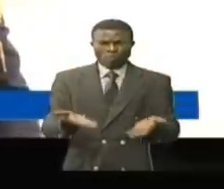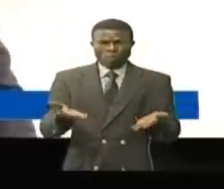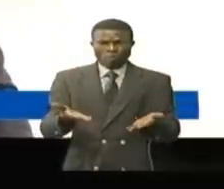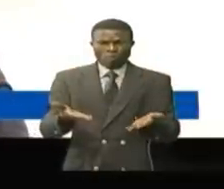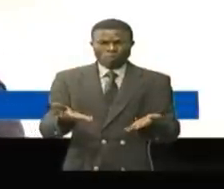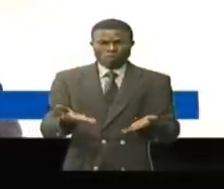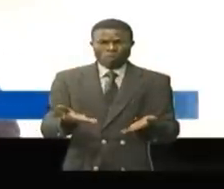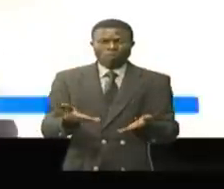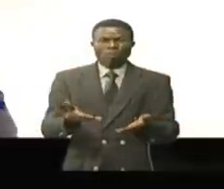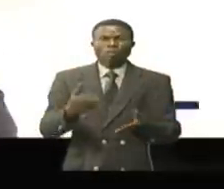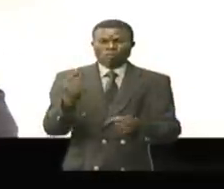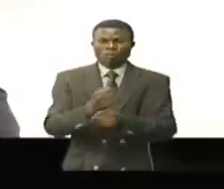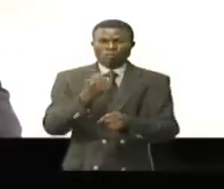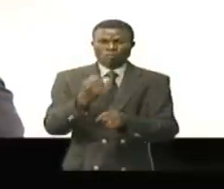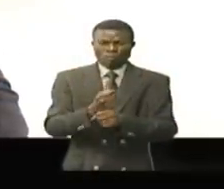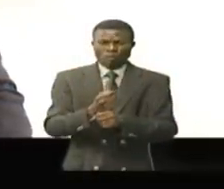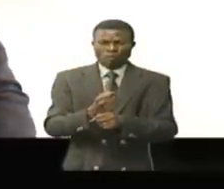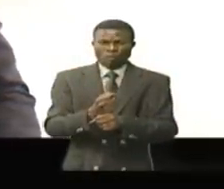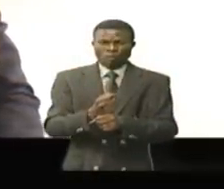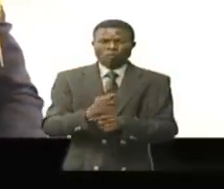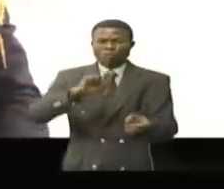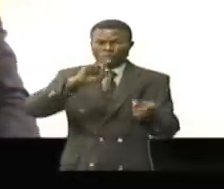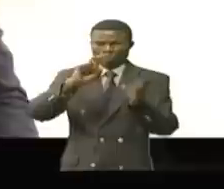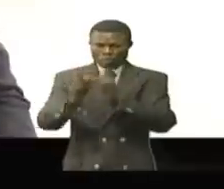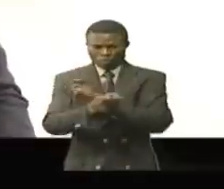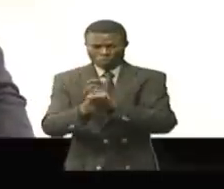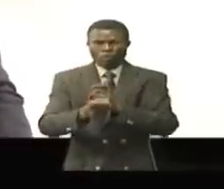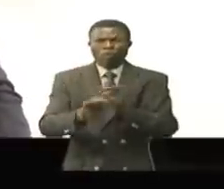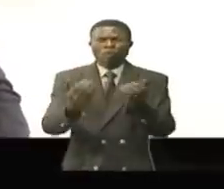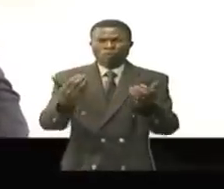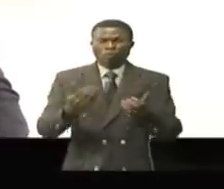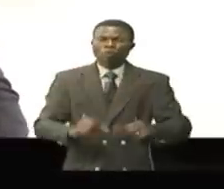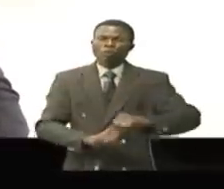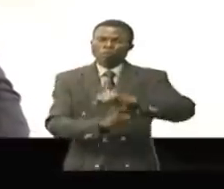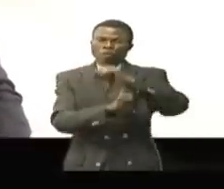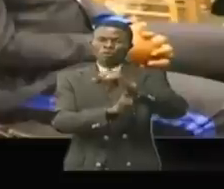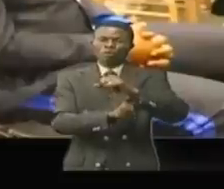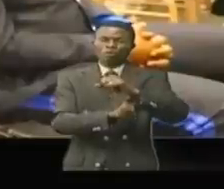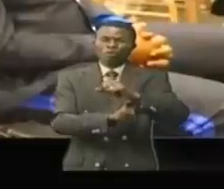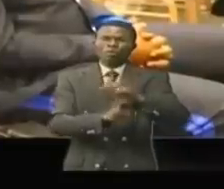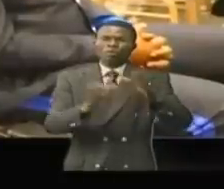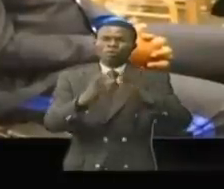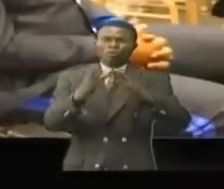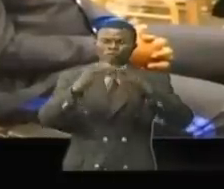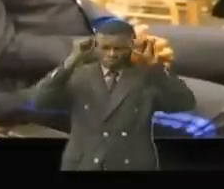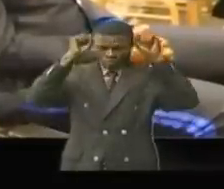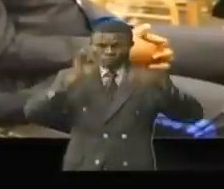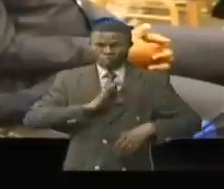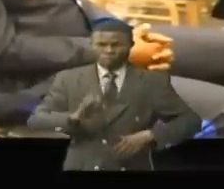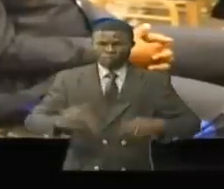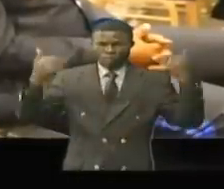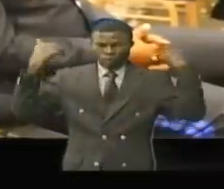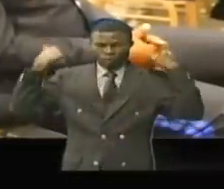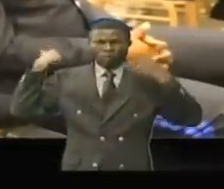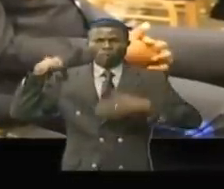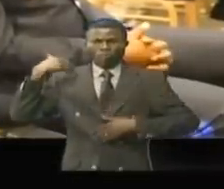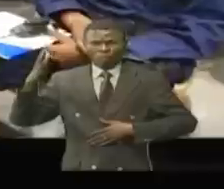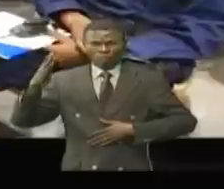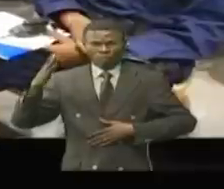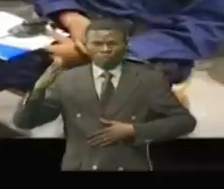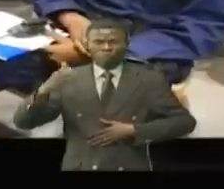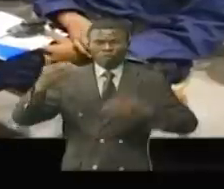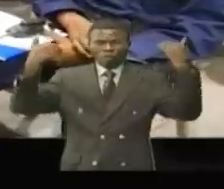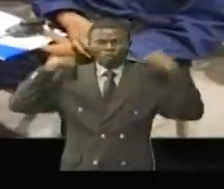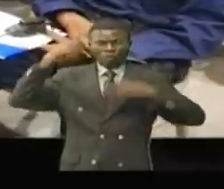plein processus de sa réforme voulue et soutenue par le président de la République, le chef de l'État, commandant suprême